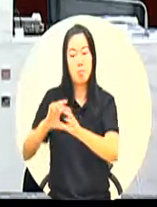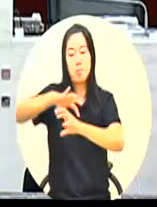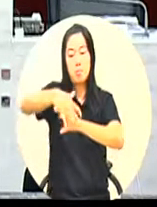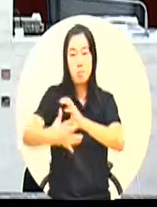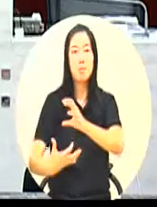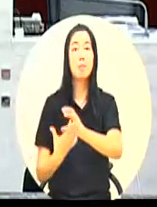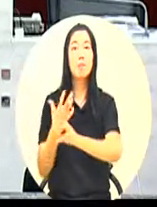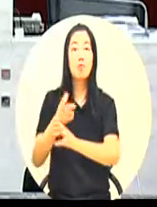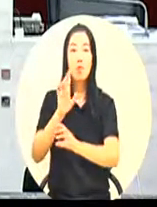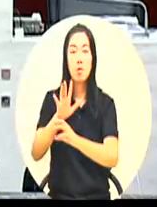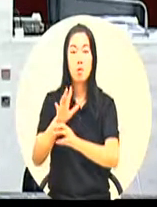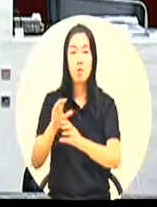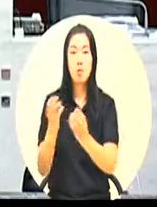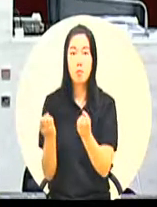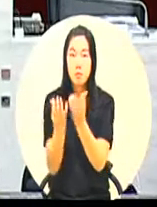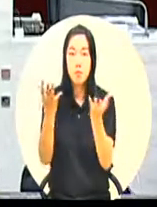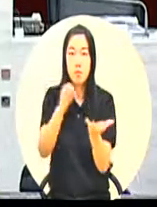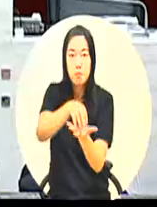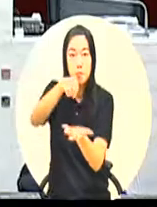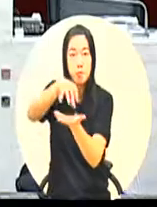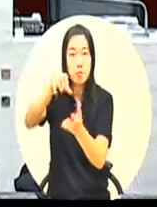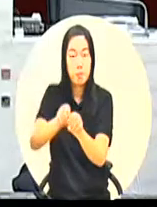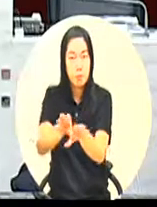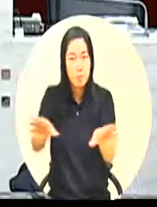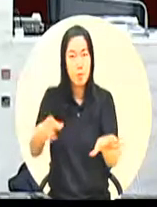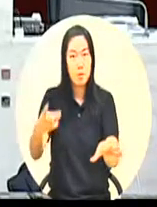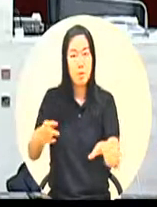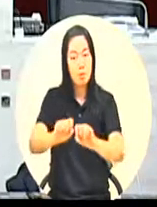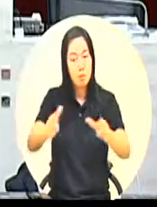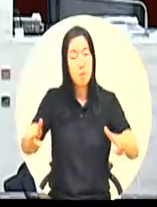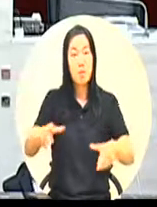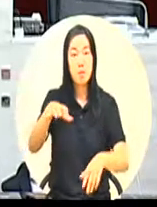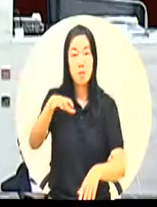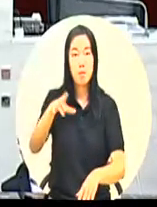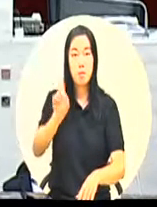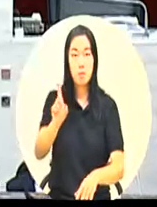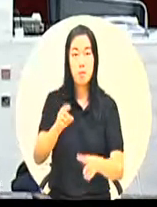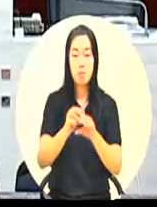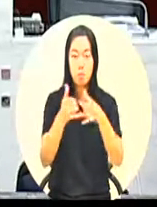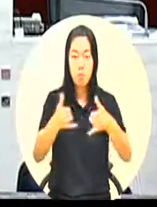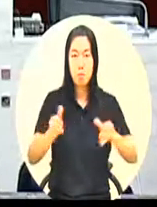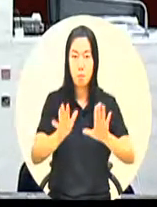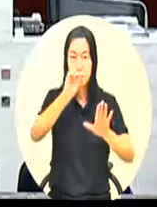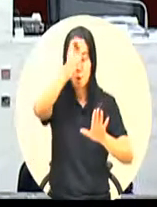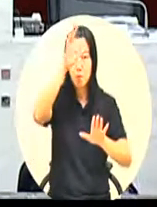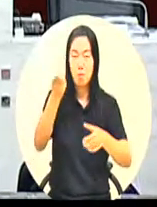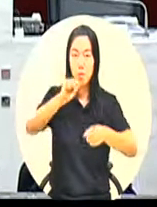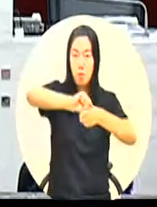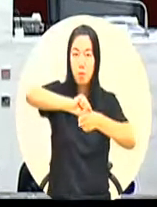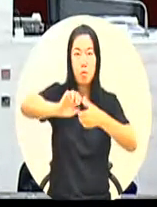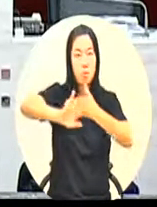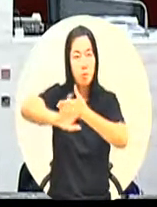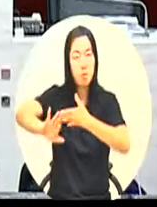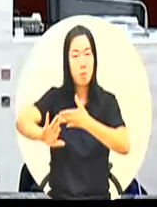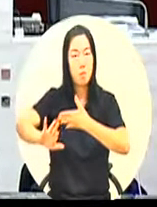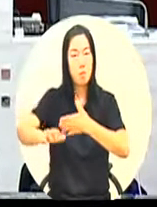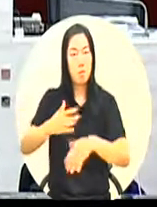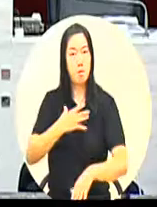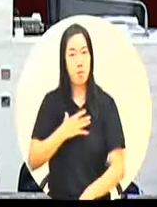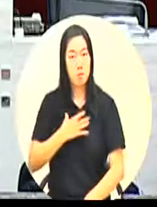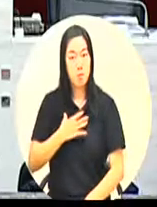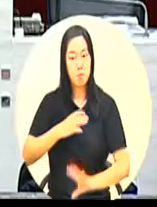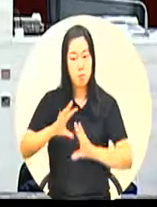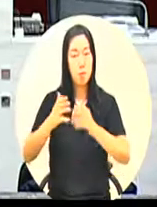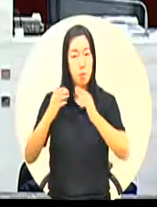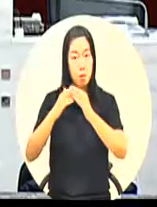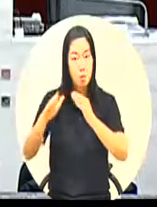要有发生核灾的地区。那还有不同的地方是，民进党团增加了其他不安全地区所生产